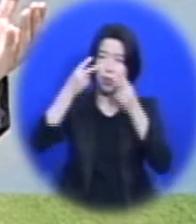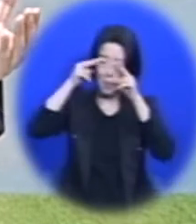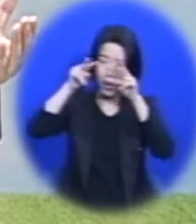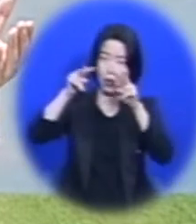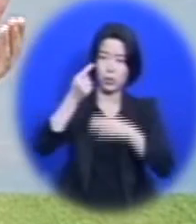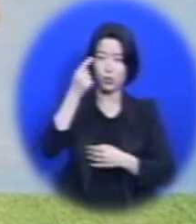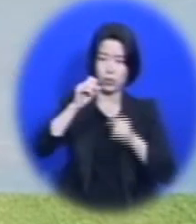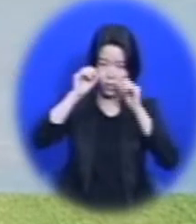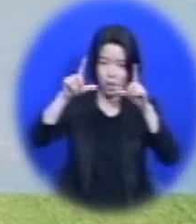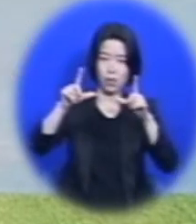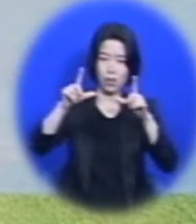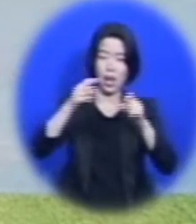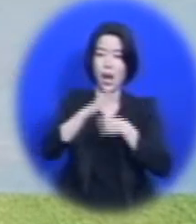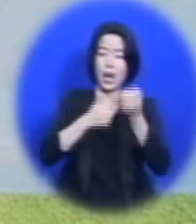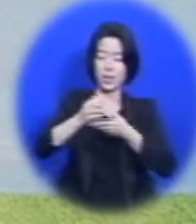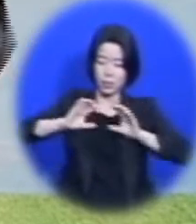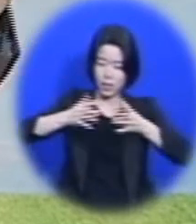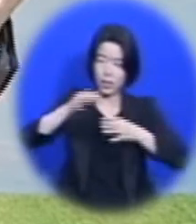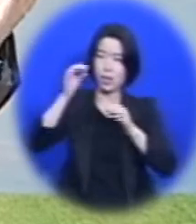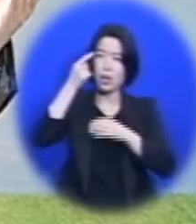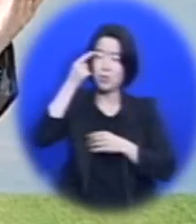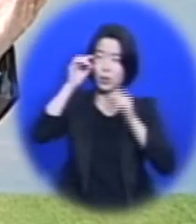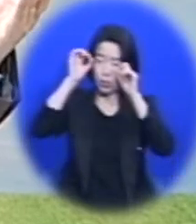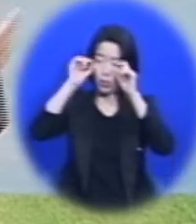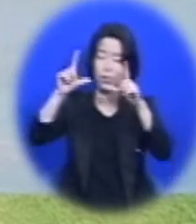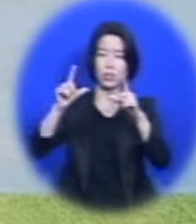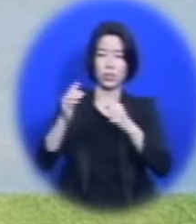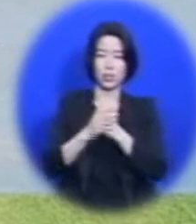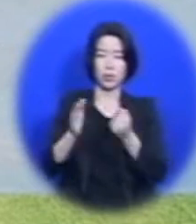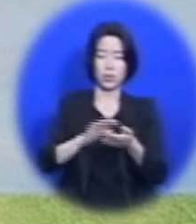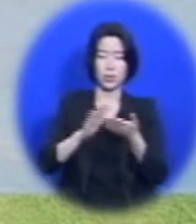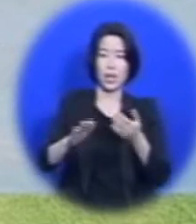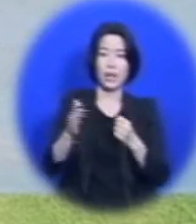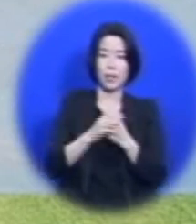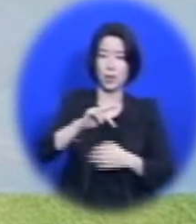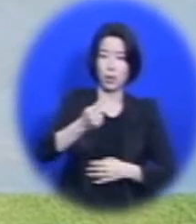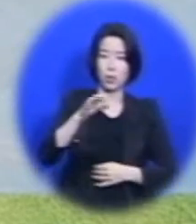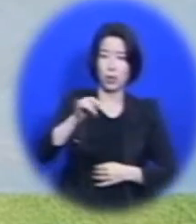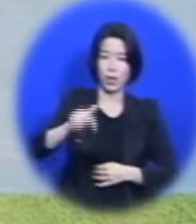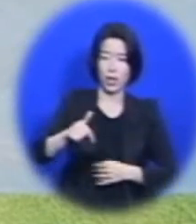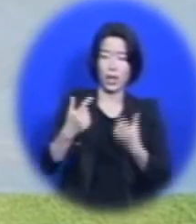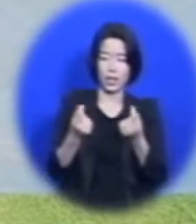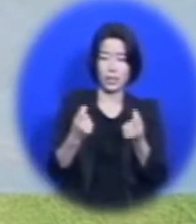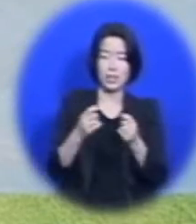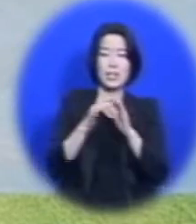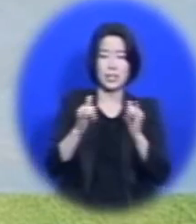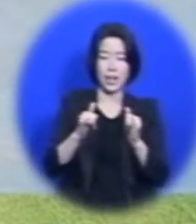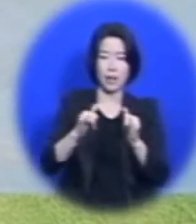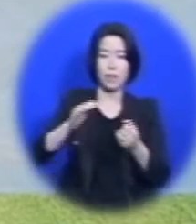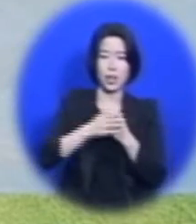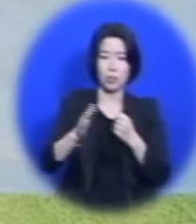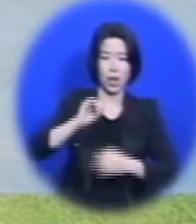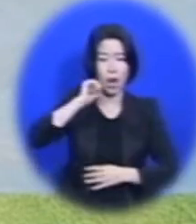열렸기 때문입니다. 하나님의 나라를 보는 눈이 열렸기 때문이에요. 그래서 도액과 같은 사람으로 인해서 그런 어려운 일을